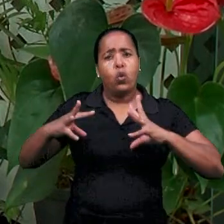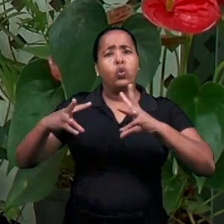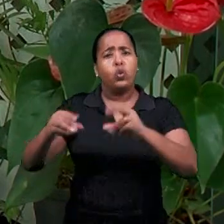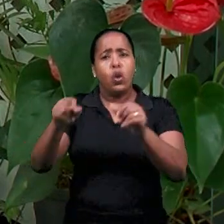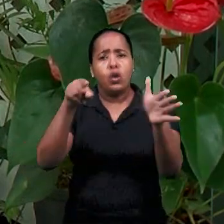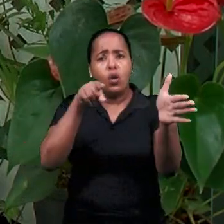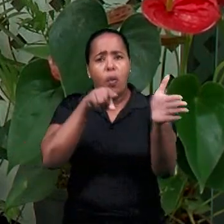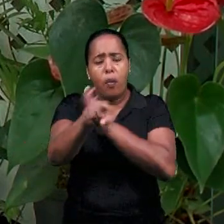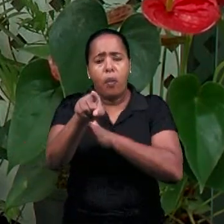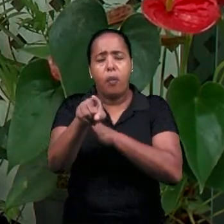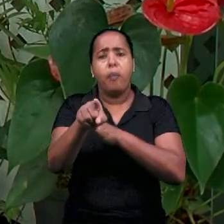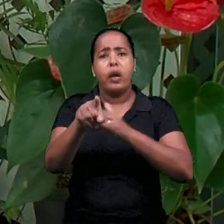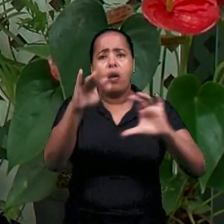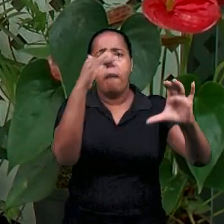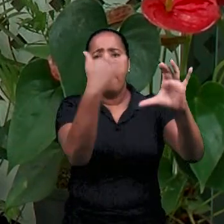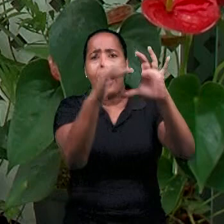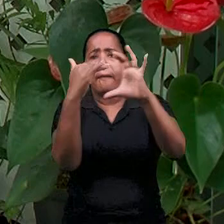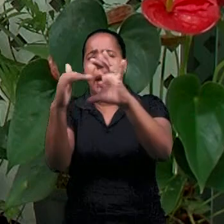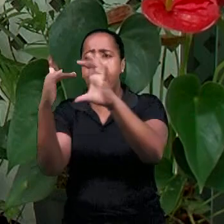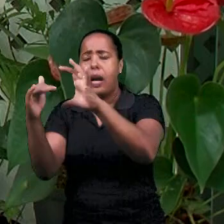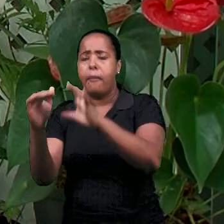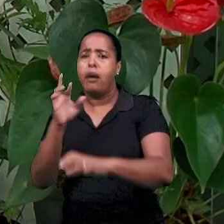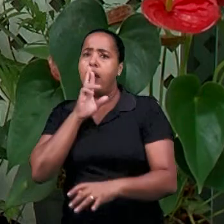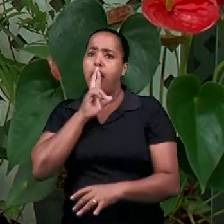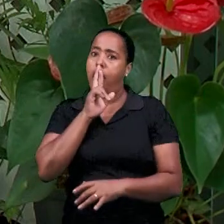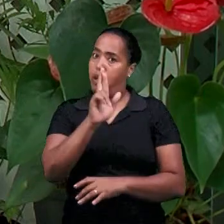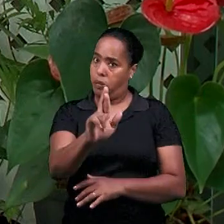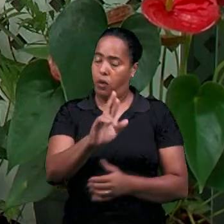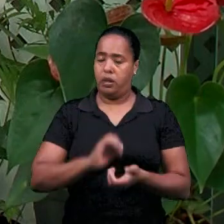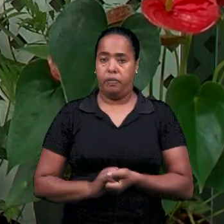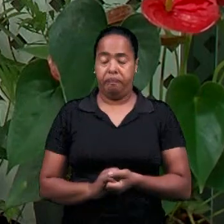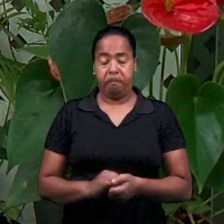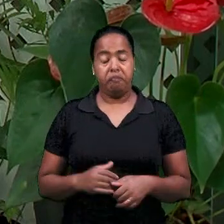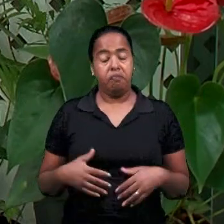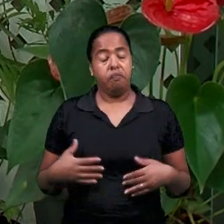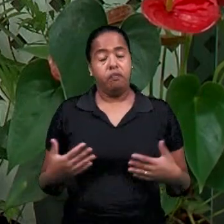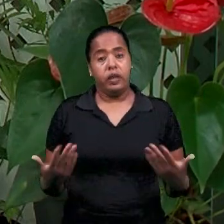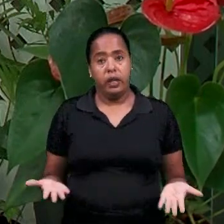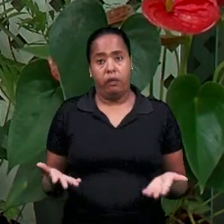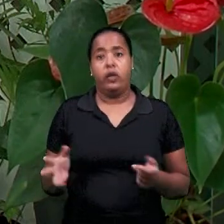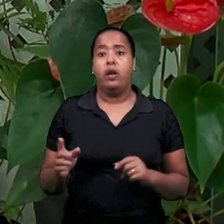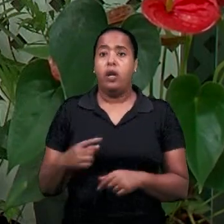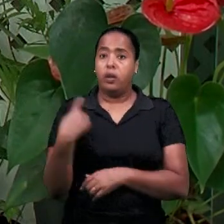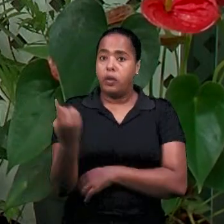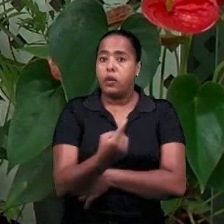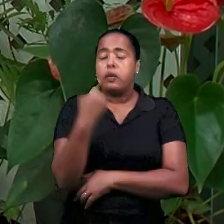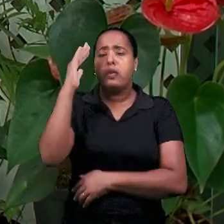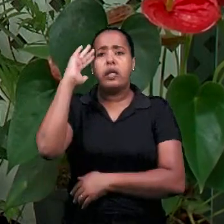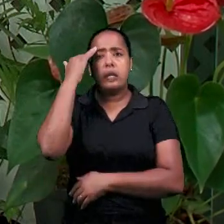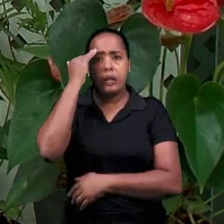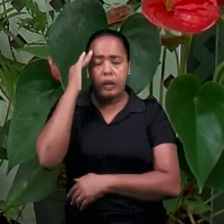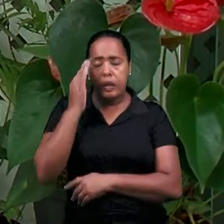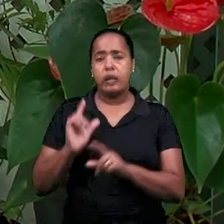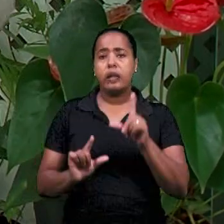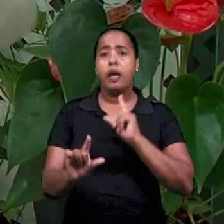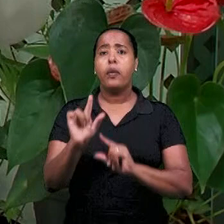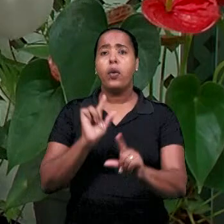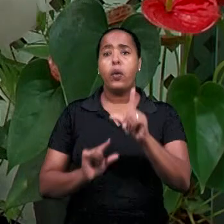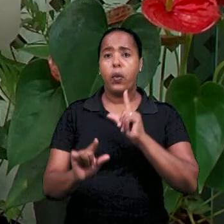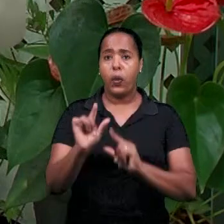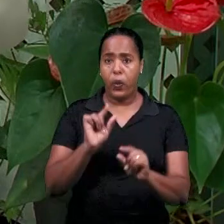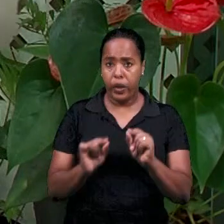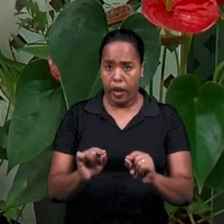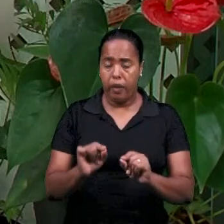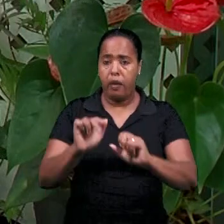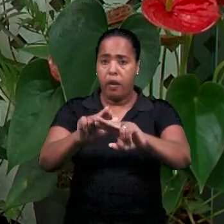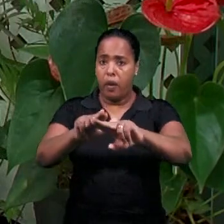sont en train de recevoir les questions et les réponses. En vérité, on comprend que